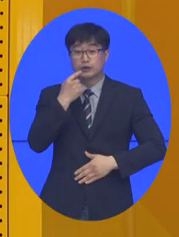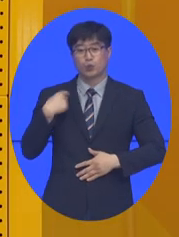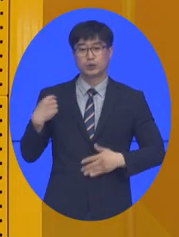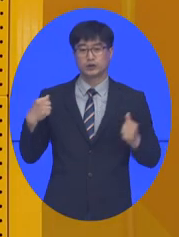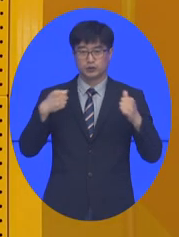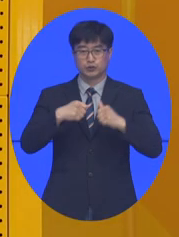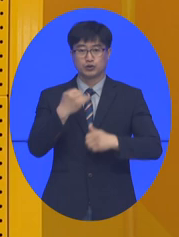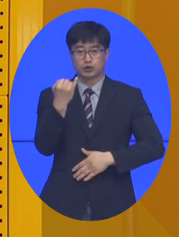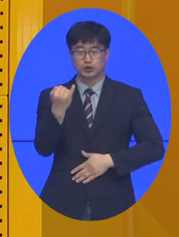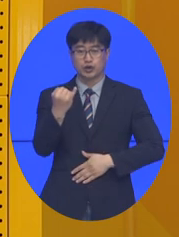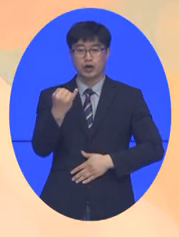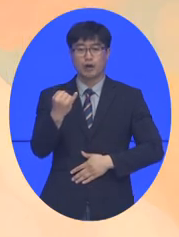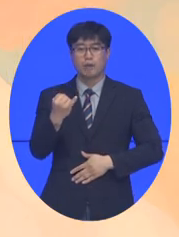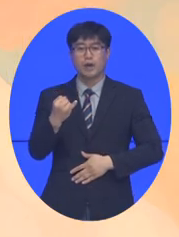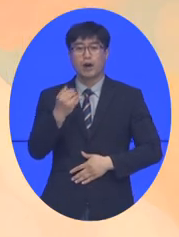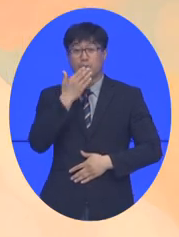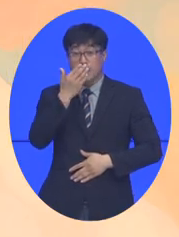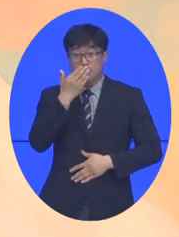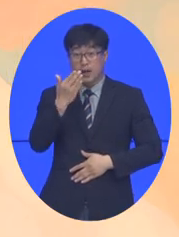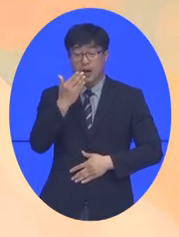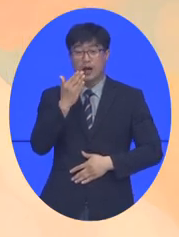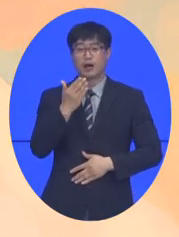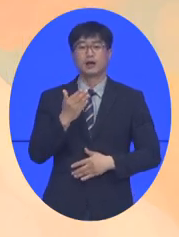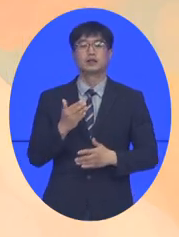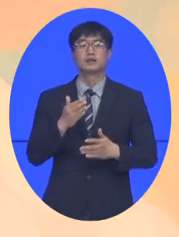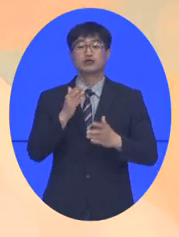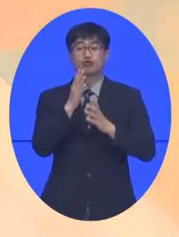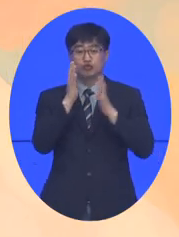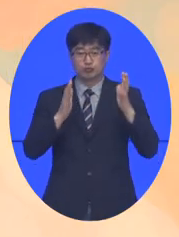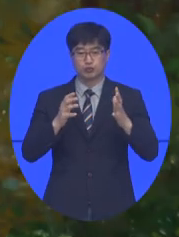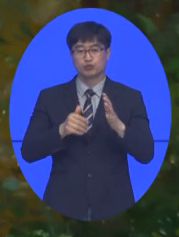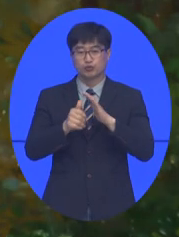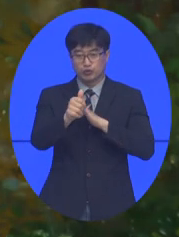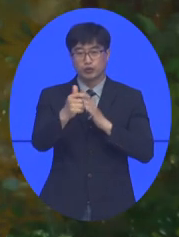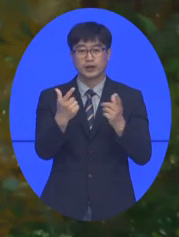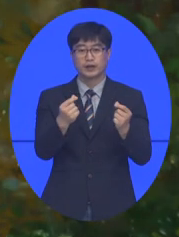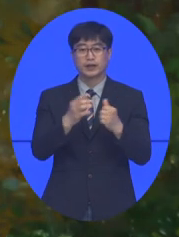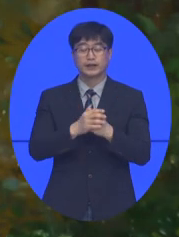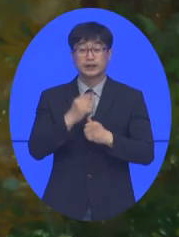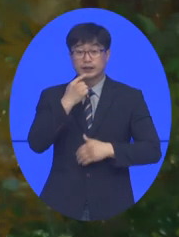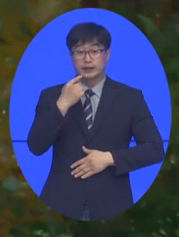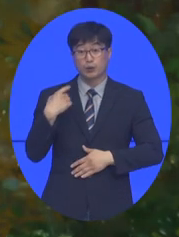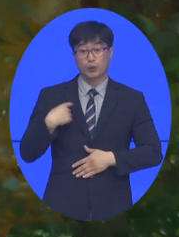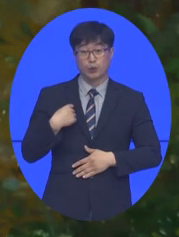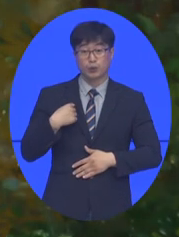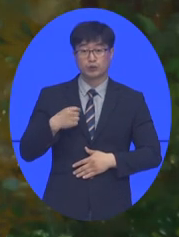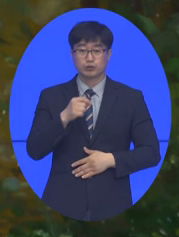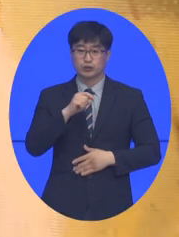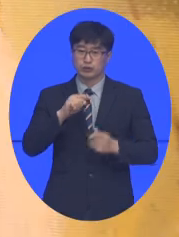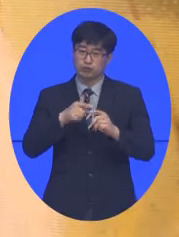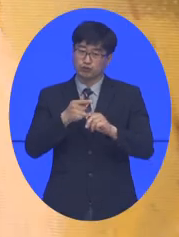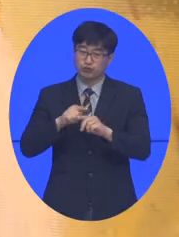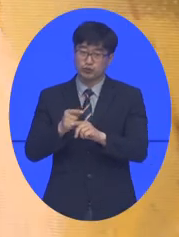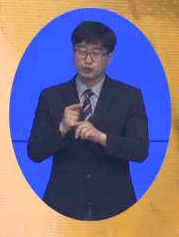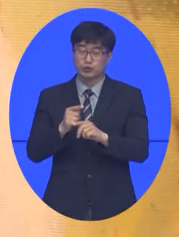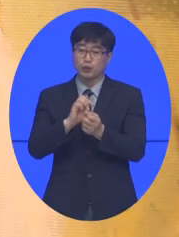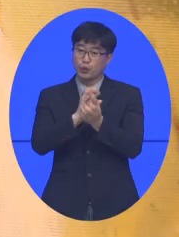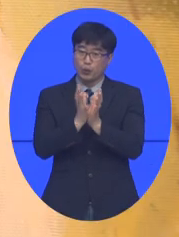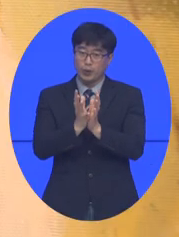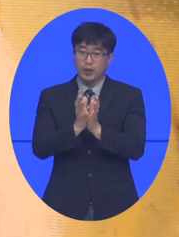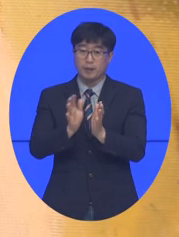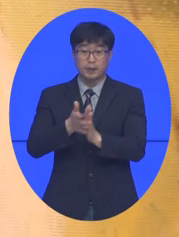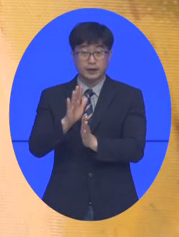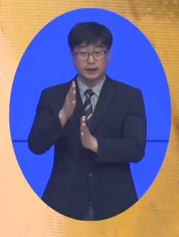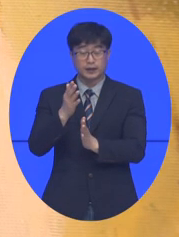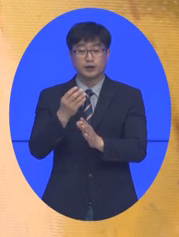여인. 마치 무한한 가능성의 숲으로 들어가는 듯합니다. 하얀 드레스를 수놓은 통통 튀는 색감의 꽃과